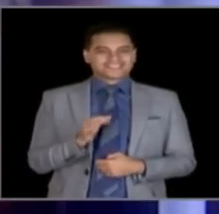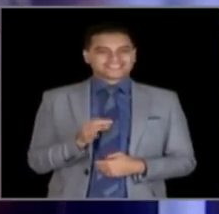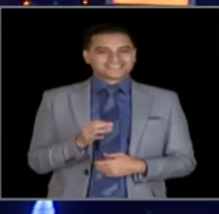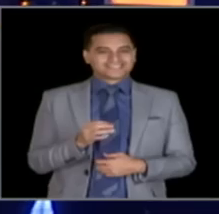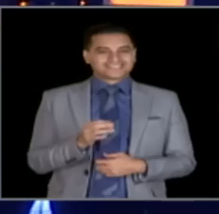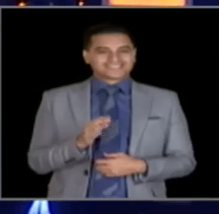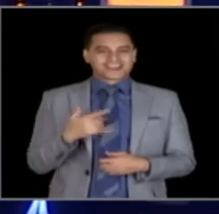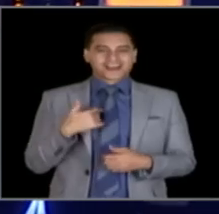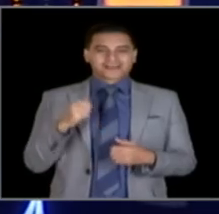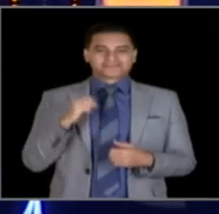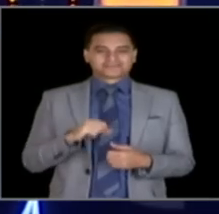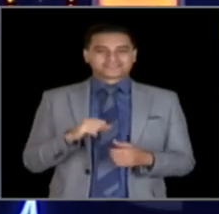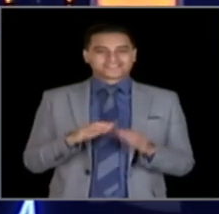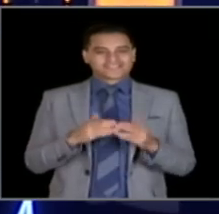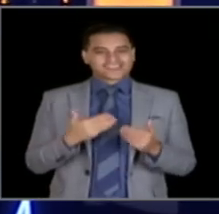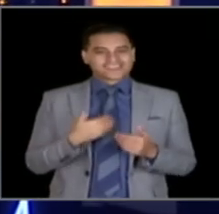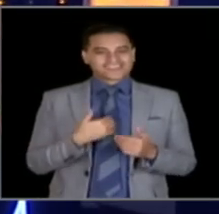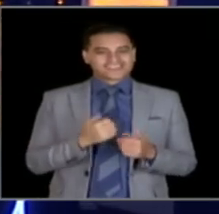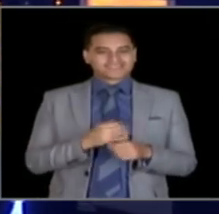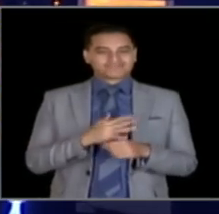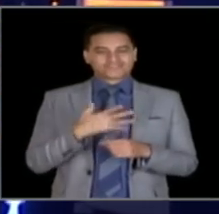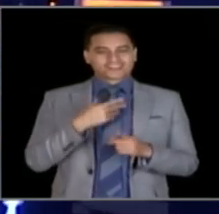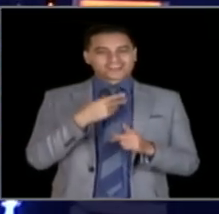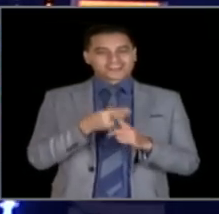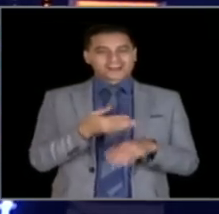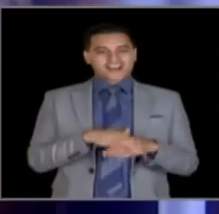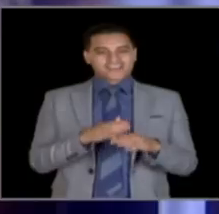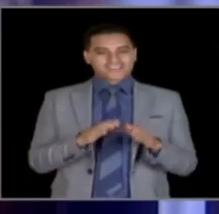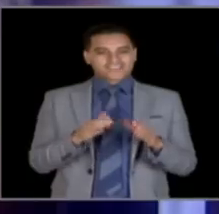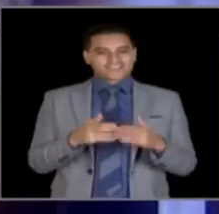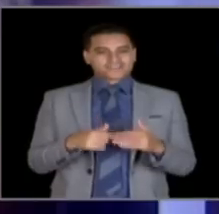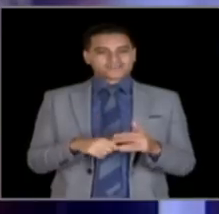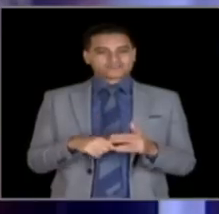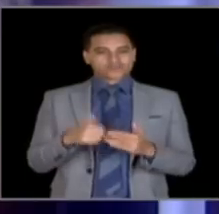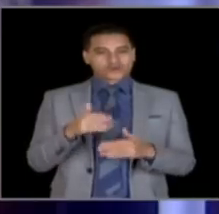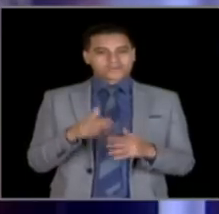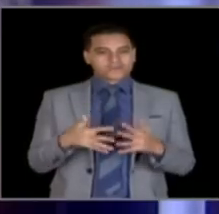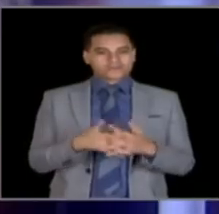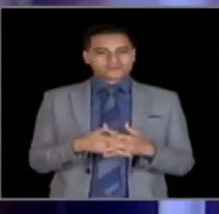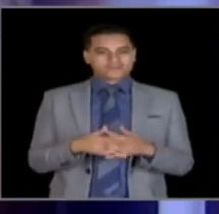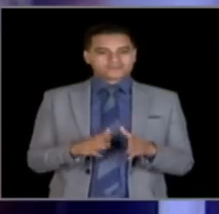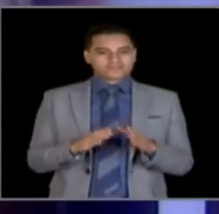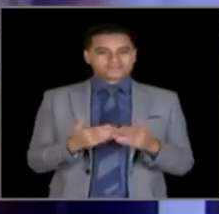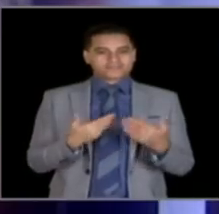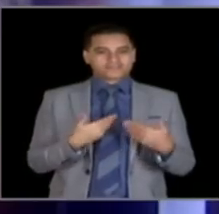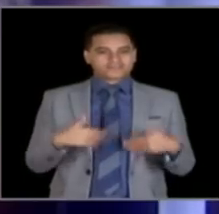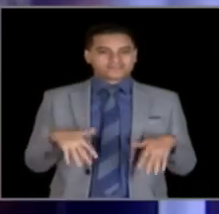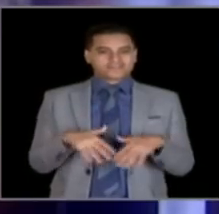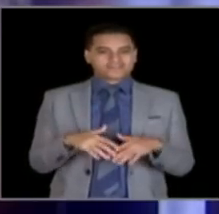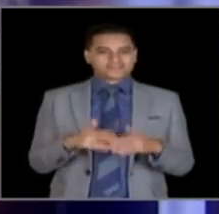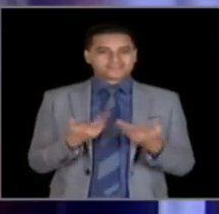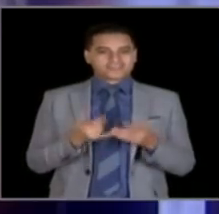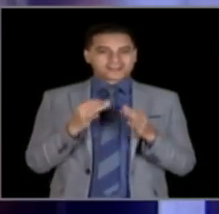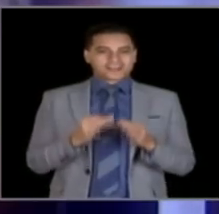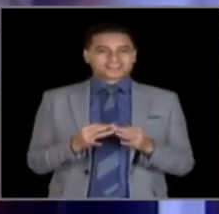ما ينفعش اخذ الفريق برضه، يعني حتى لو جواه مشاعر تجاه فريق جعفري ونفسي ان هم يبقوا موجودين وكل حاجه، بس في الاول والاخر التيم بتاعي